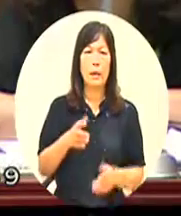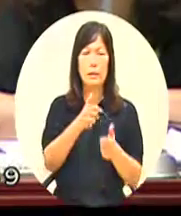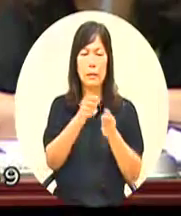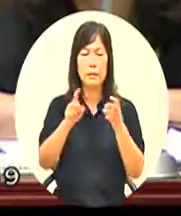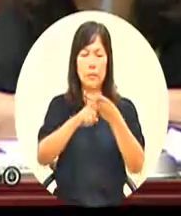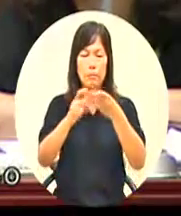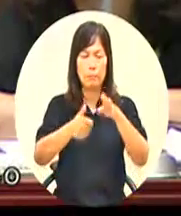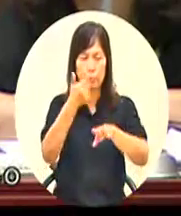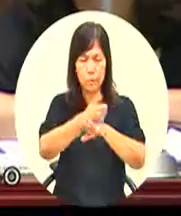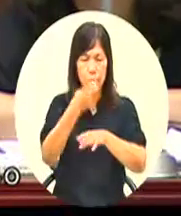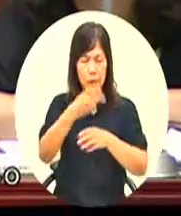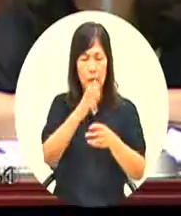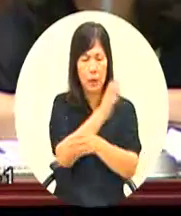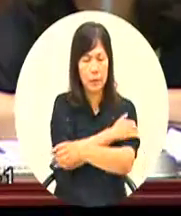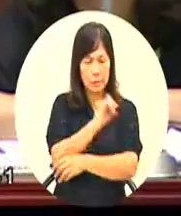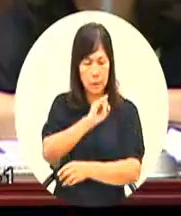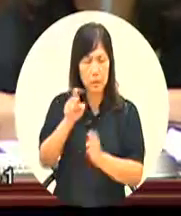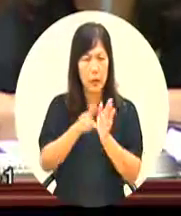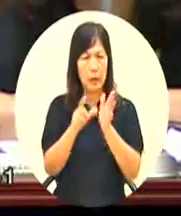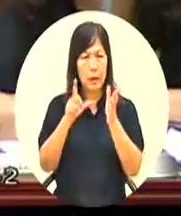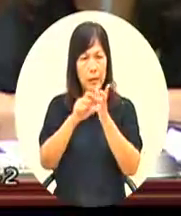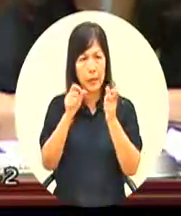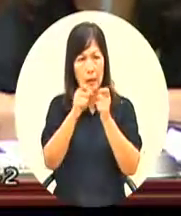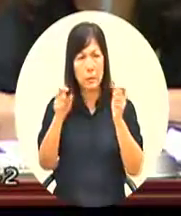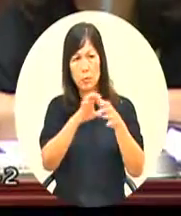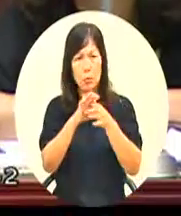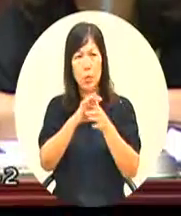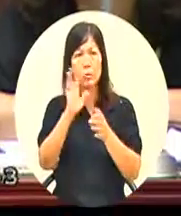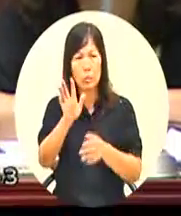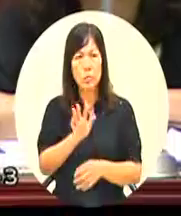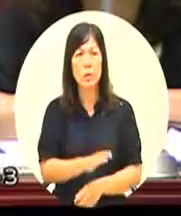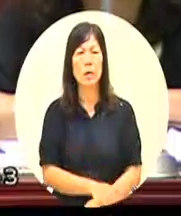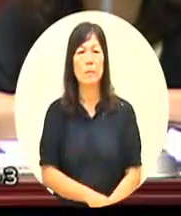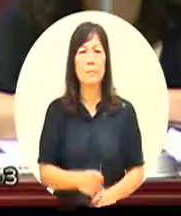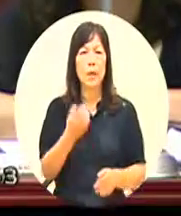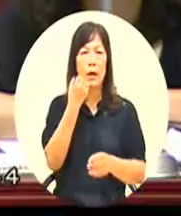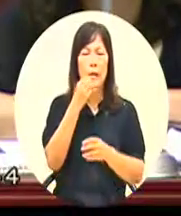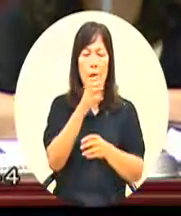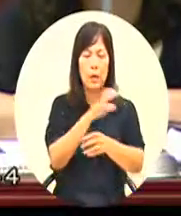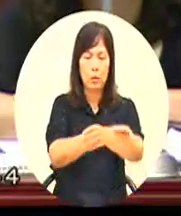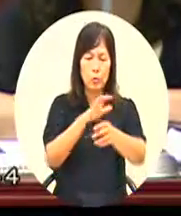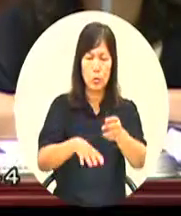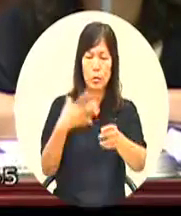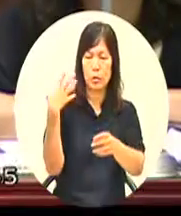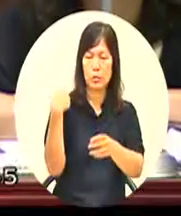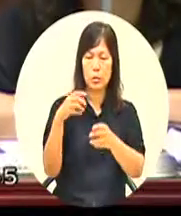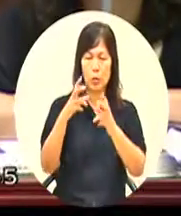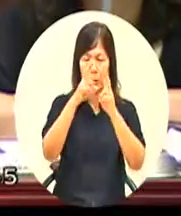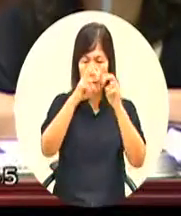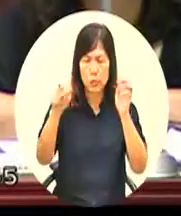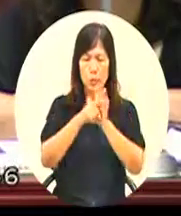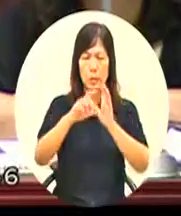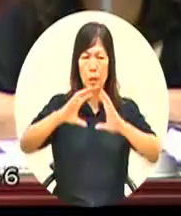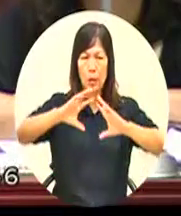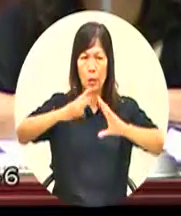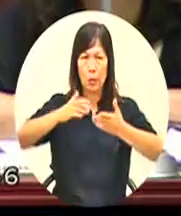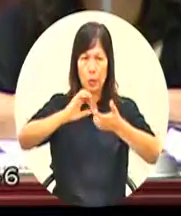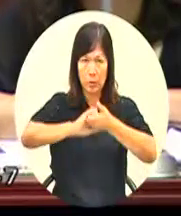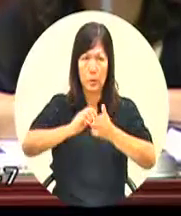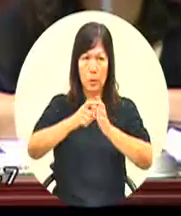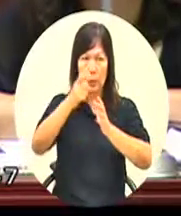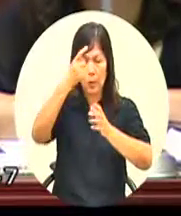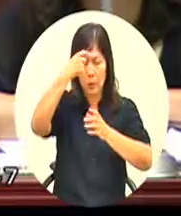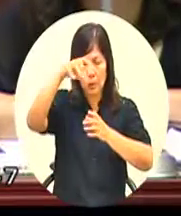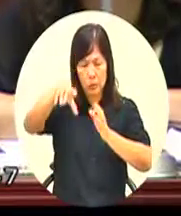谢谢陈议员哦，知道陈议员长期都非常关心左营旧城这个国定古迹的状况哦。